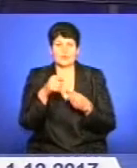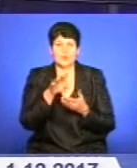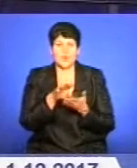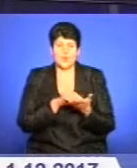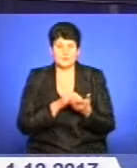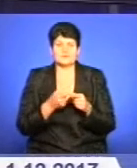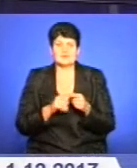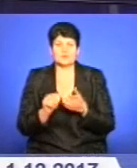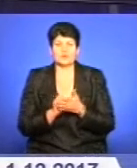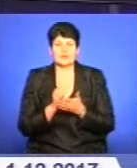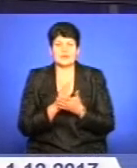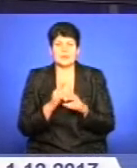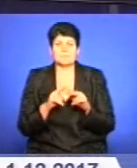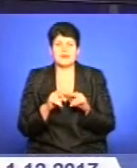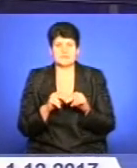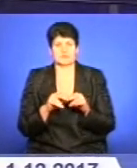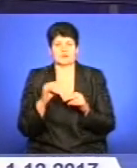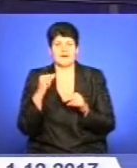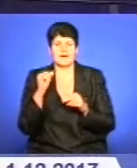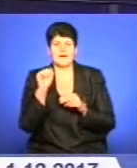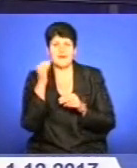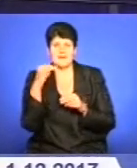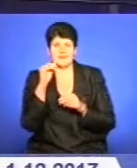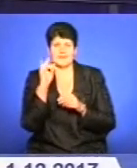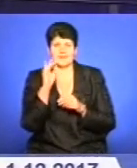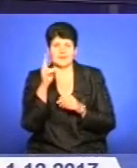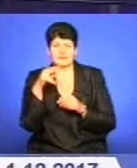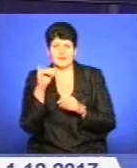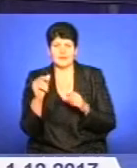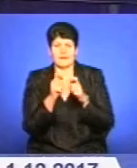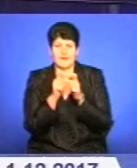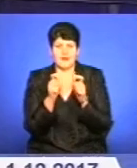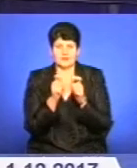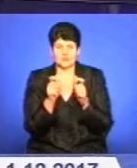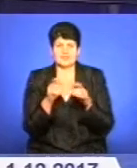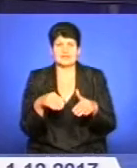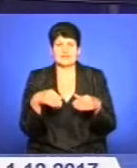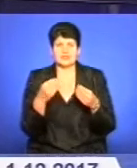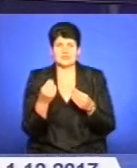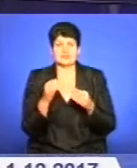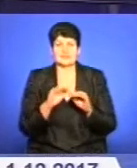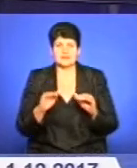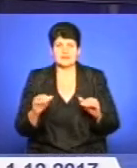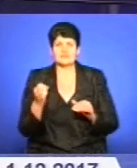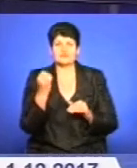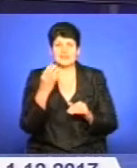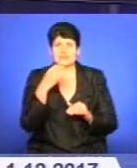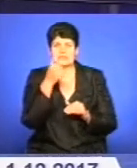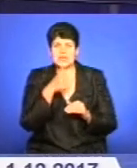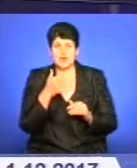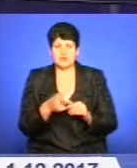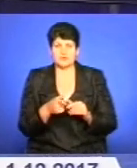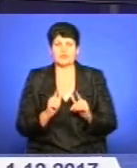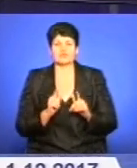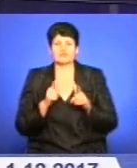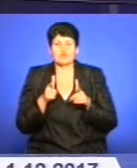Таким документом є паспорт у вигляді ID-картки, який видається громадянам України з 14-річного віку. Вступати після 9 класу